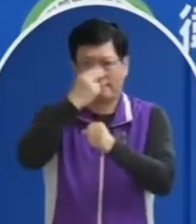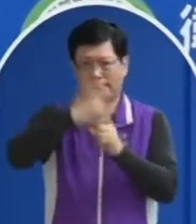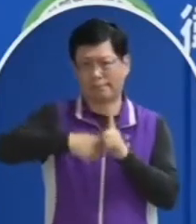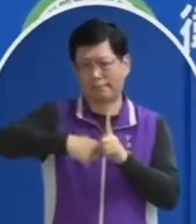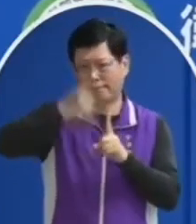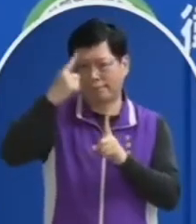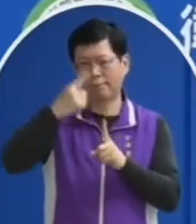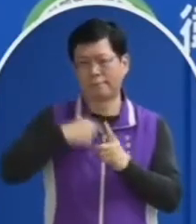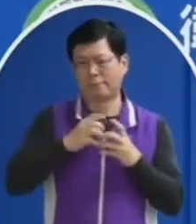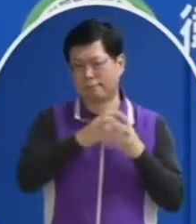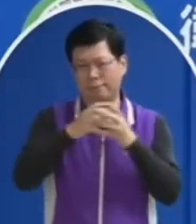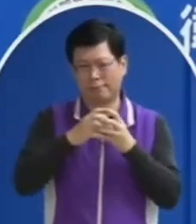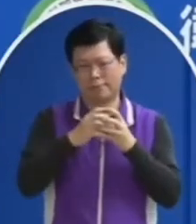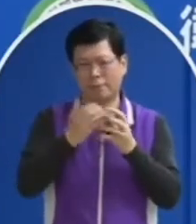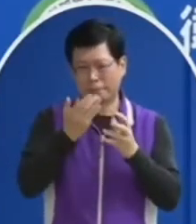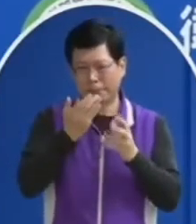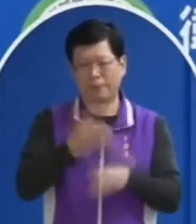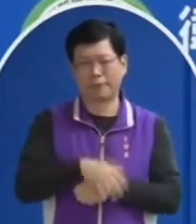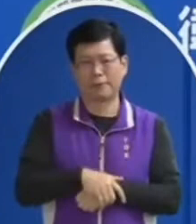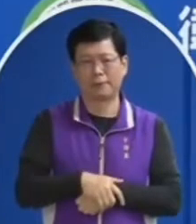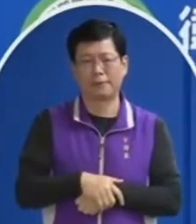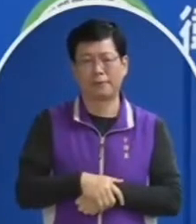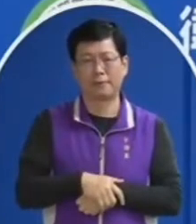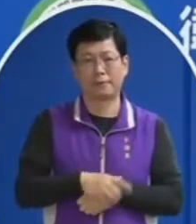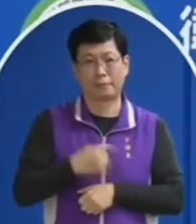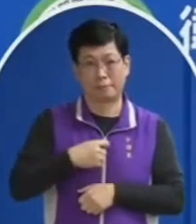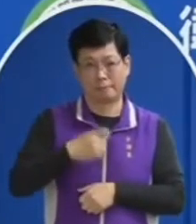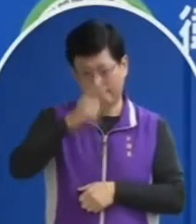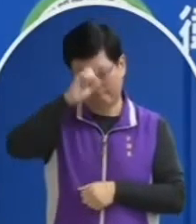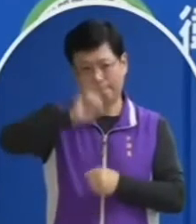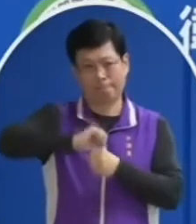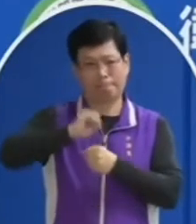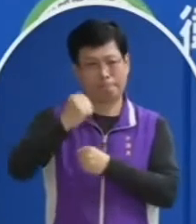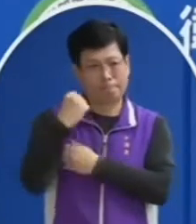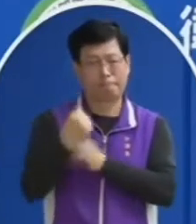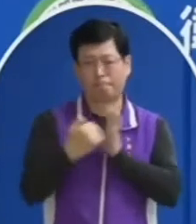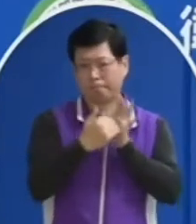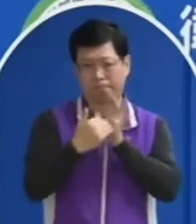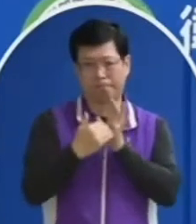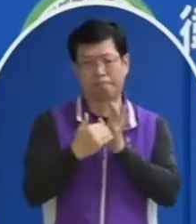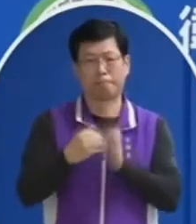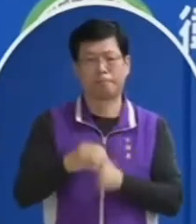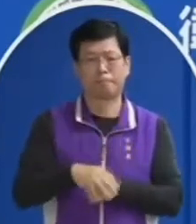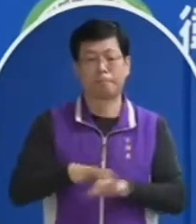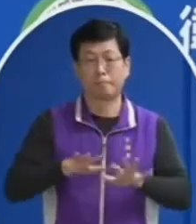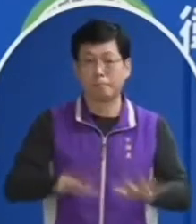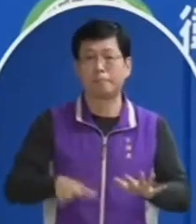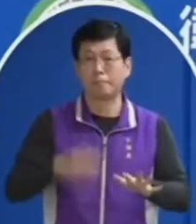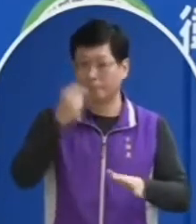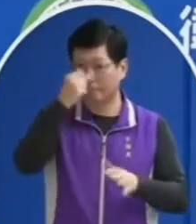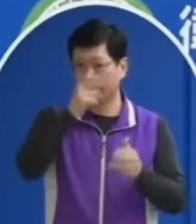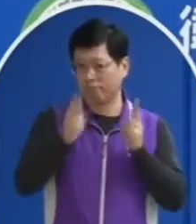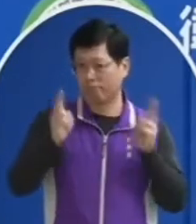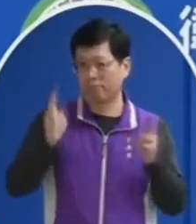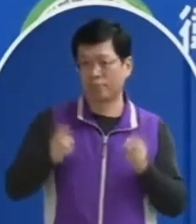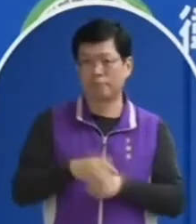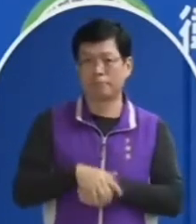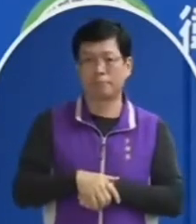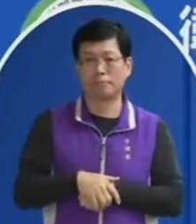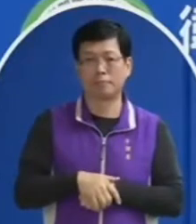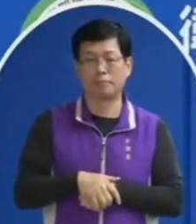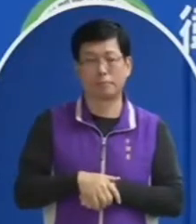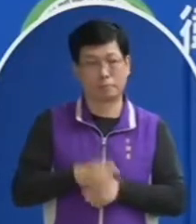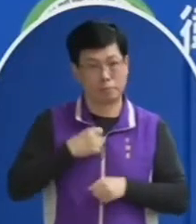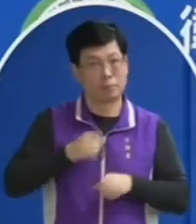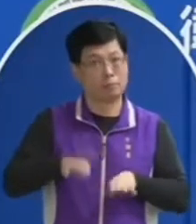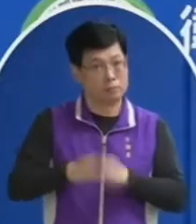些群聚的风险，所以为了加强防疫的量能，我们特别要求第二开